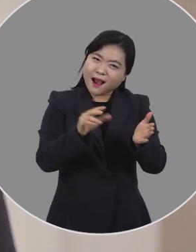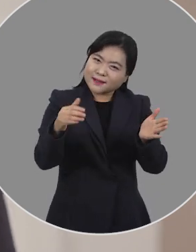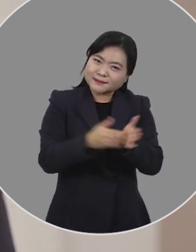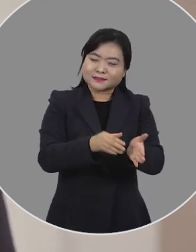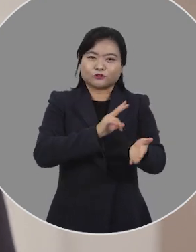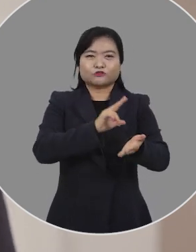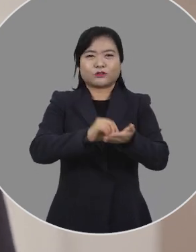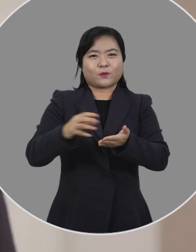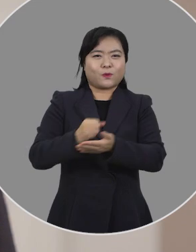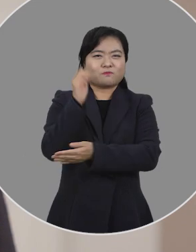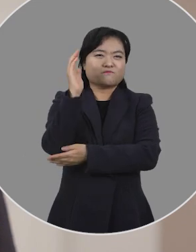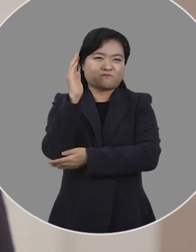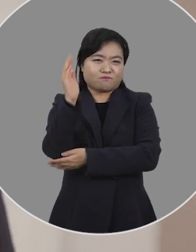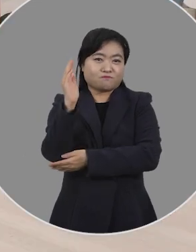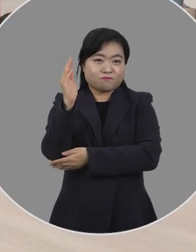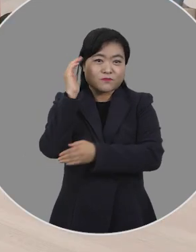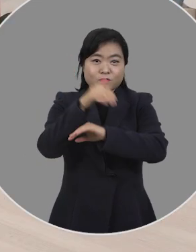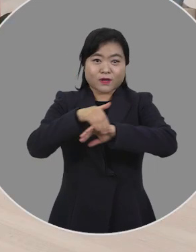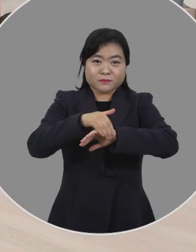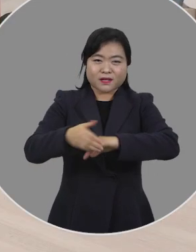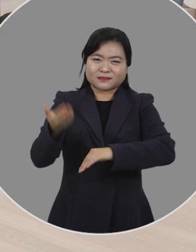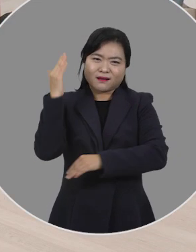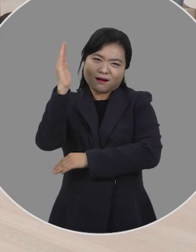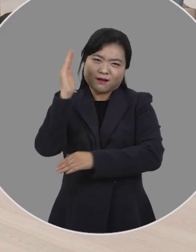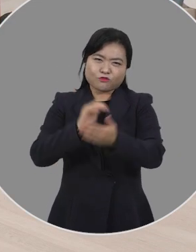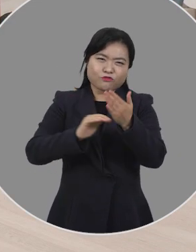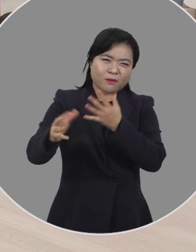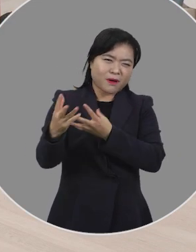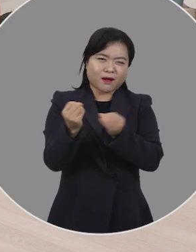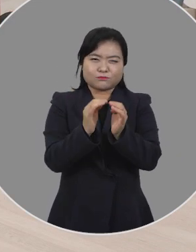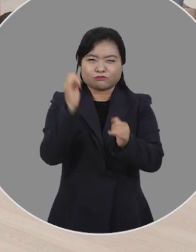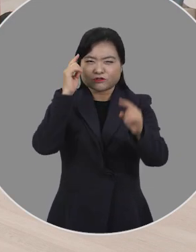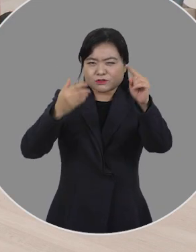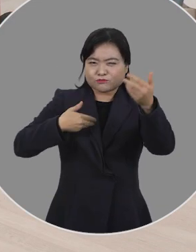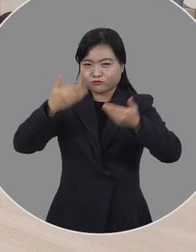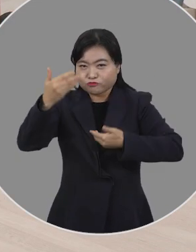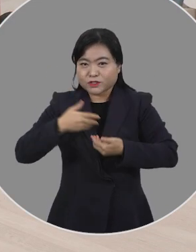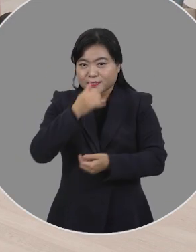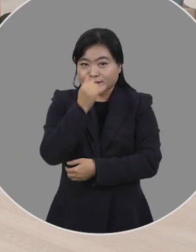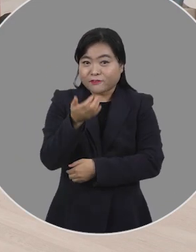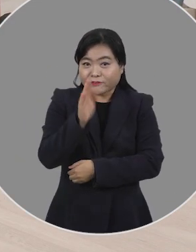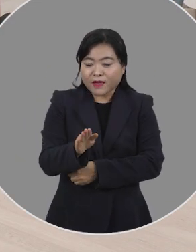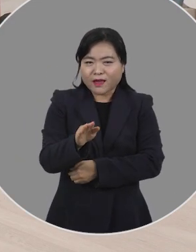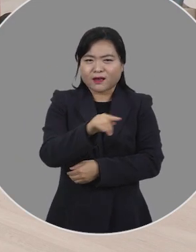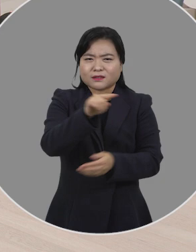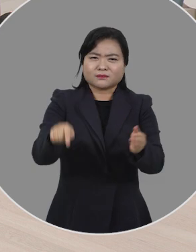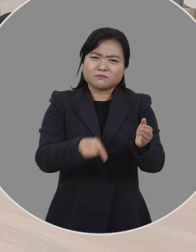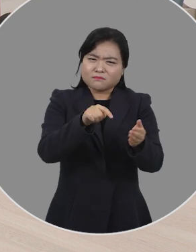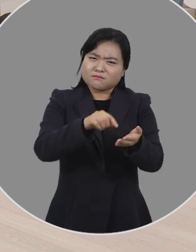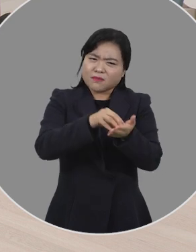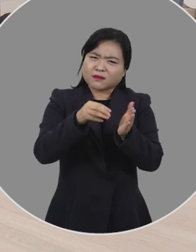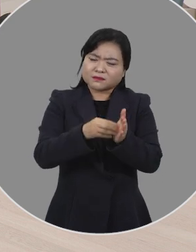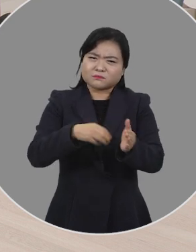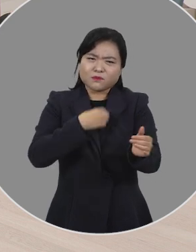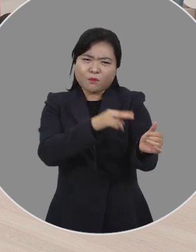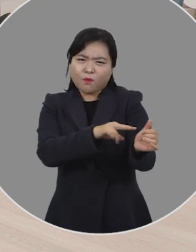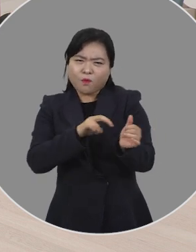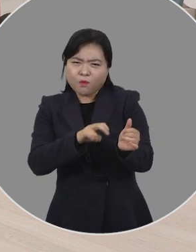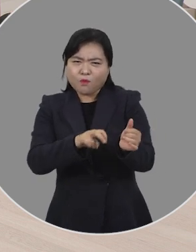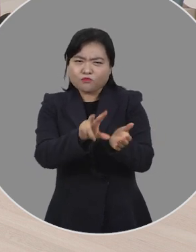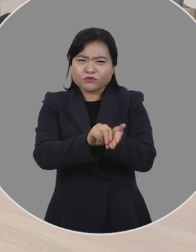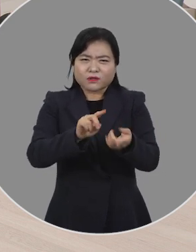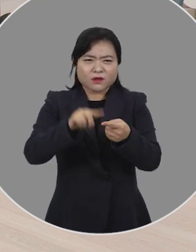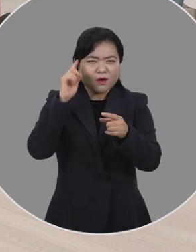예정입니다. 지난 강연 이후에 정말 많은 분들께서 질문을 보내주셨는데요. 그만큼 혐오 문제에 대해서